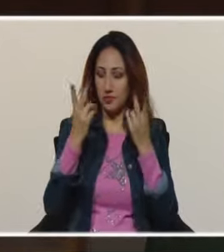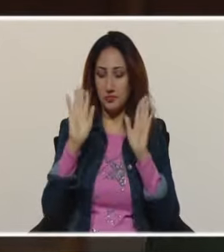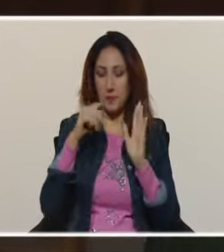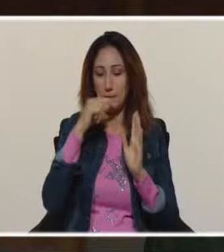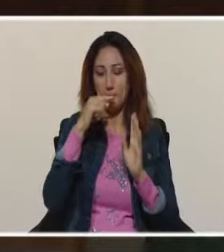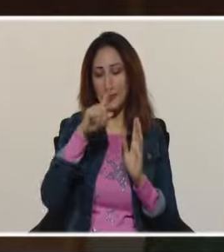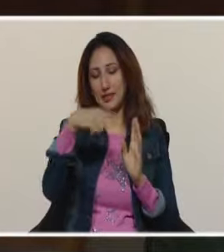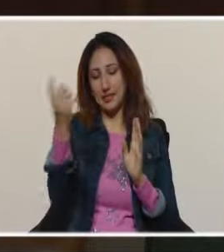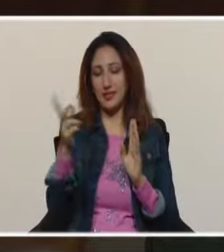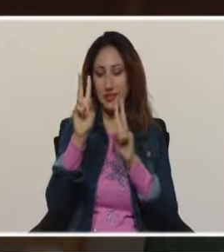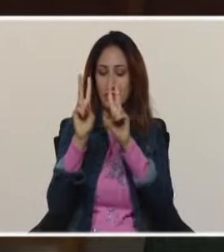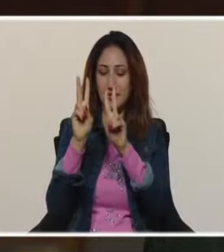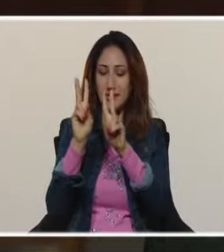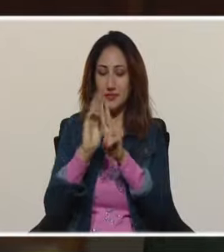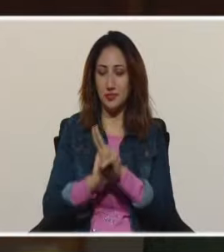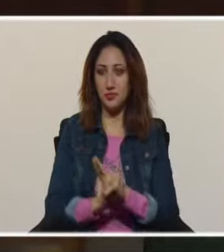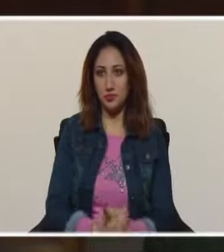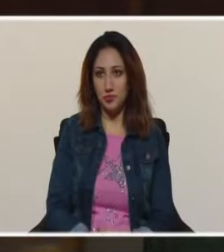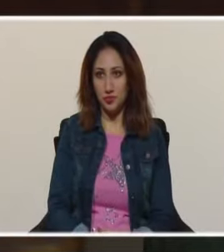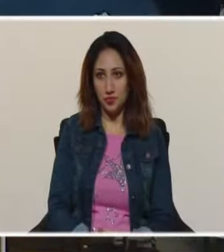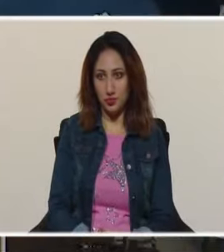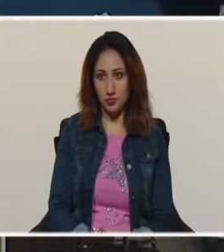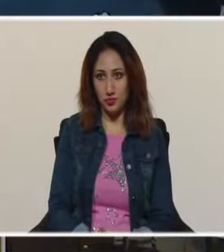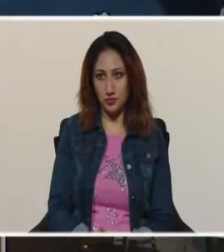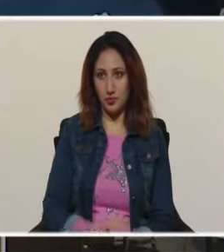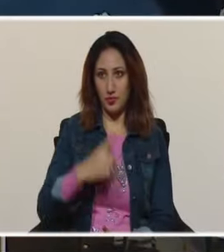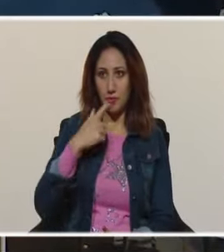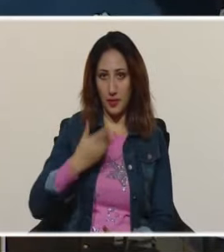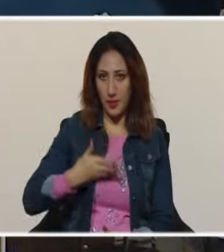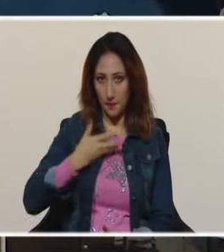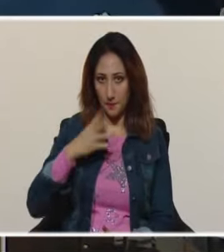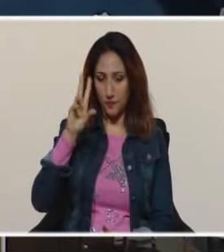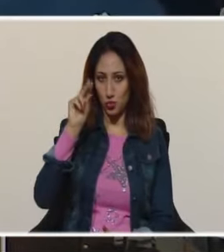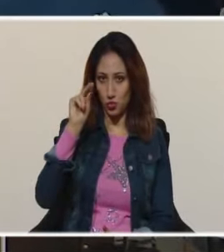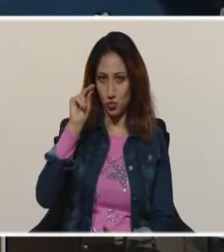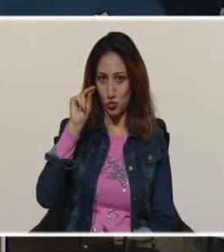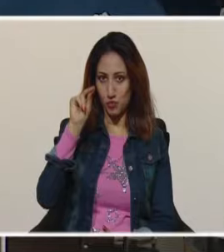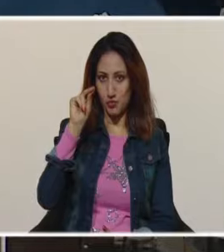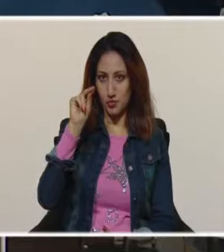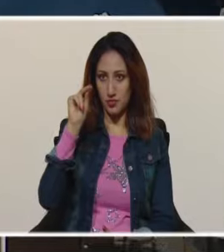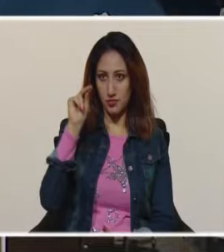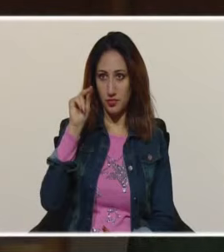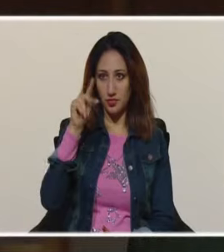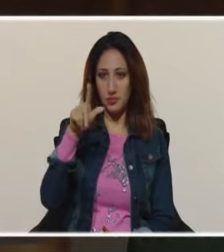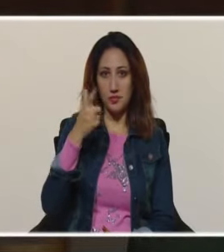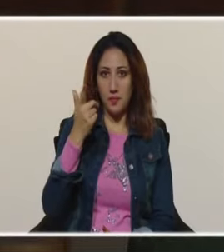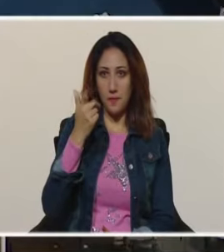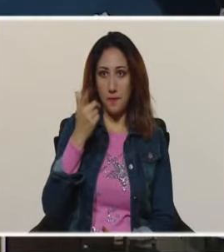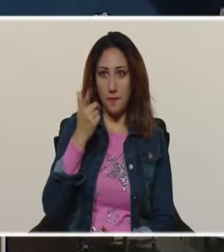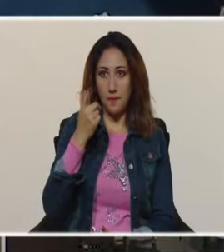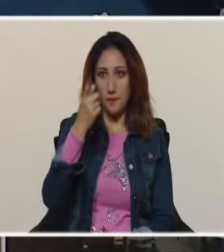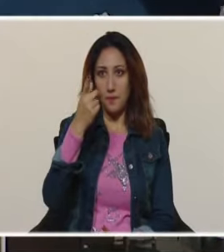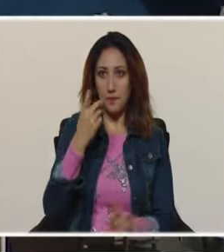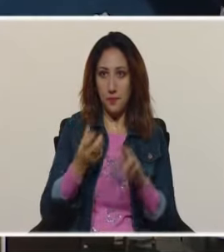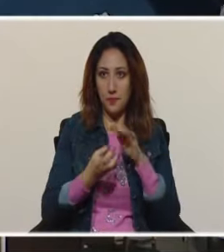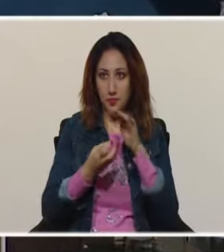الحالة الأغرب. ندى ونجلاء كم سنة؟ 20 سنة. تدرسوا فين؟